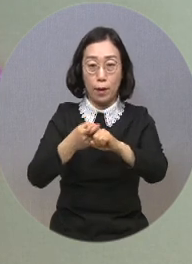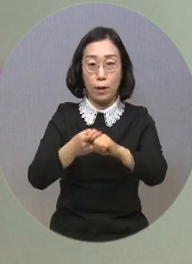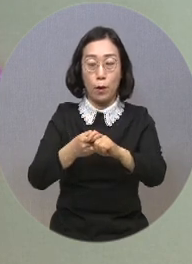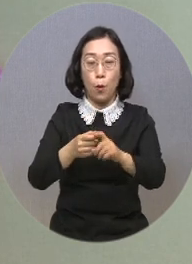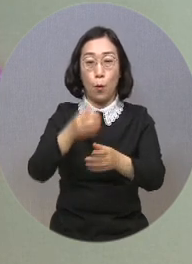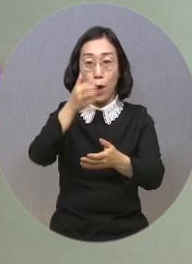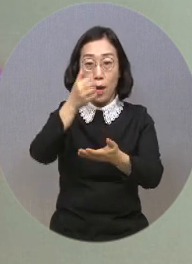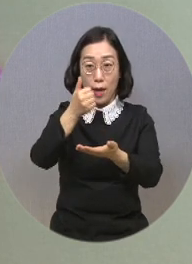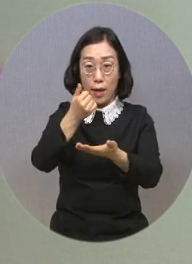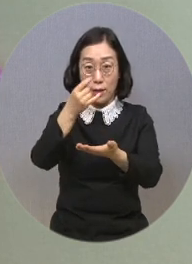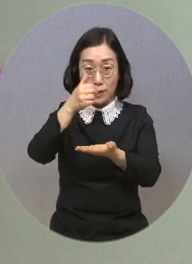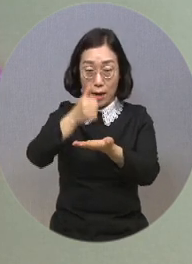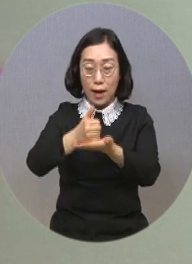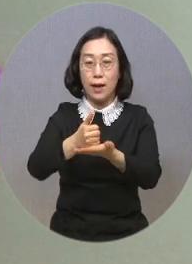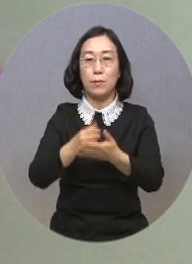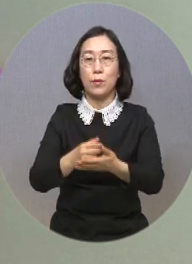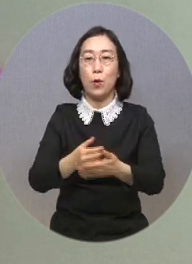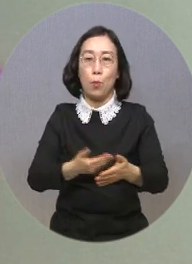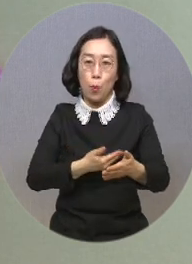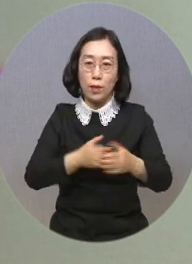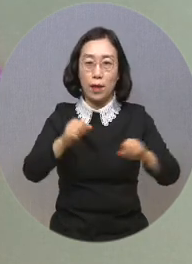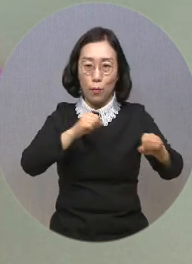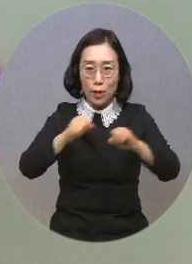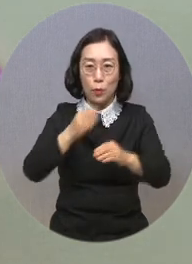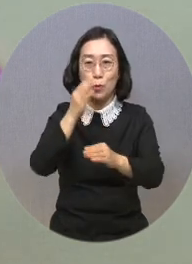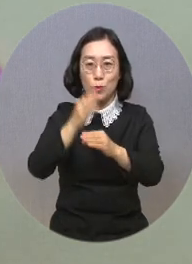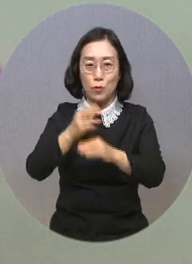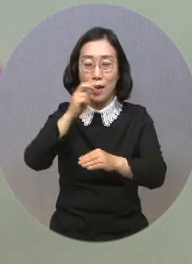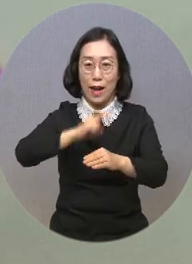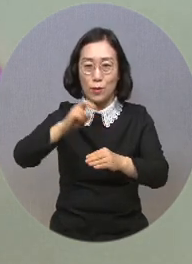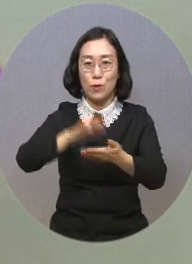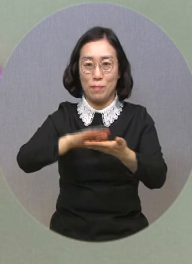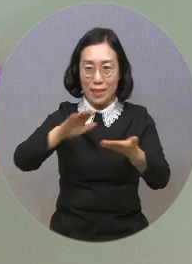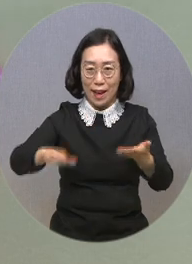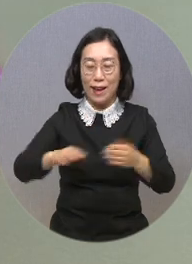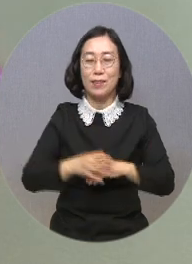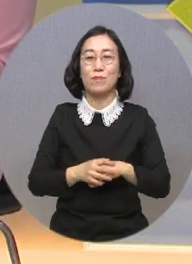가수이면서 모델 활동하고 있는 이향수라고 합니다.